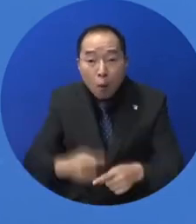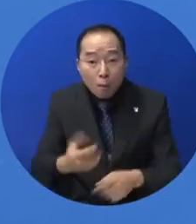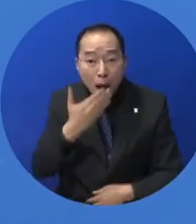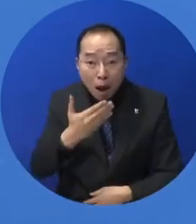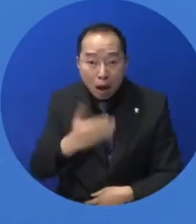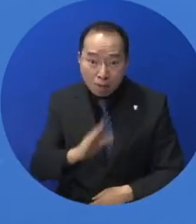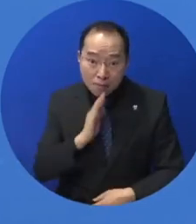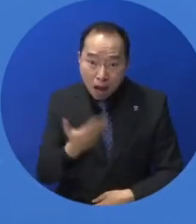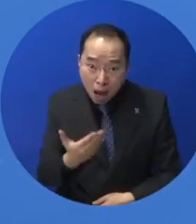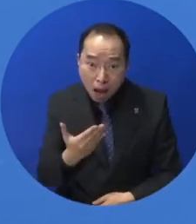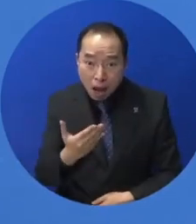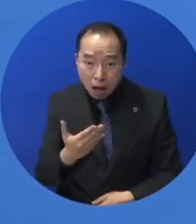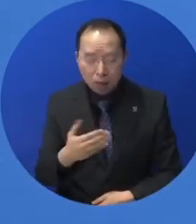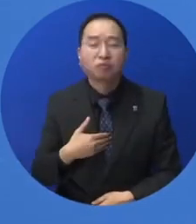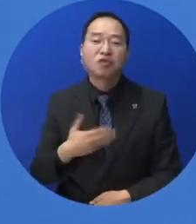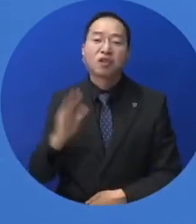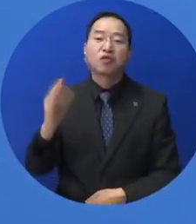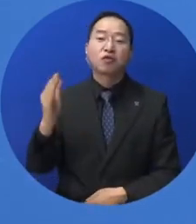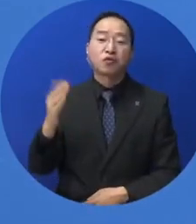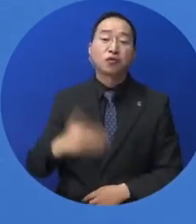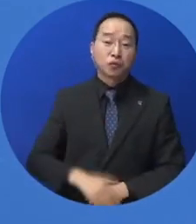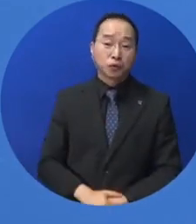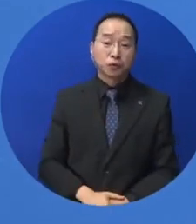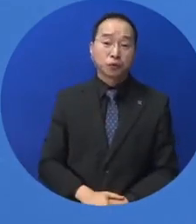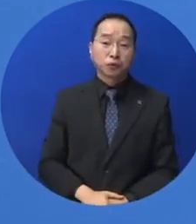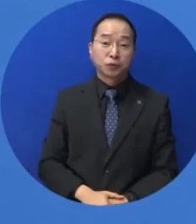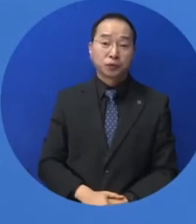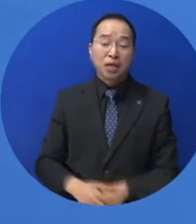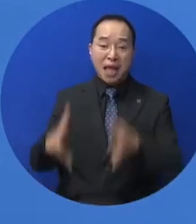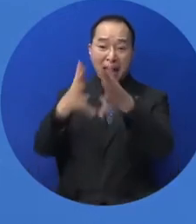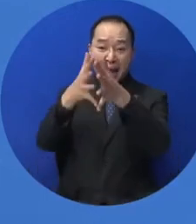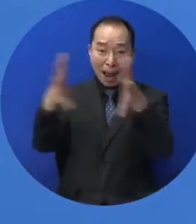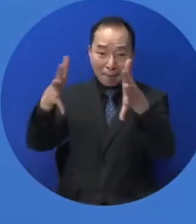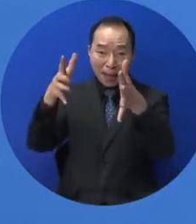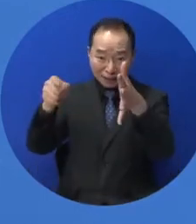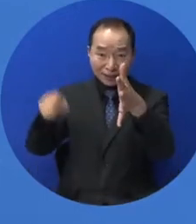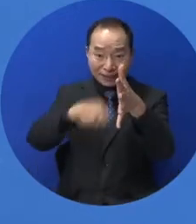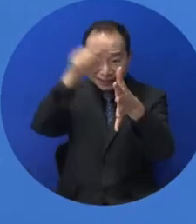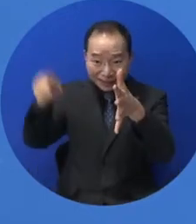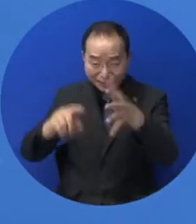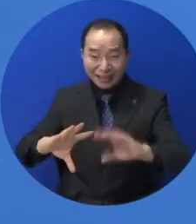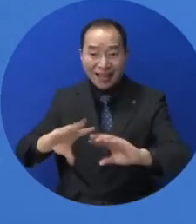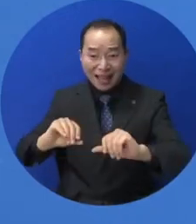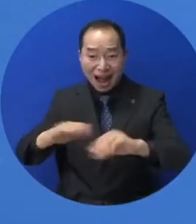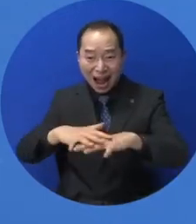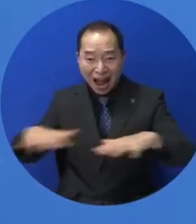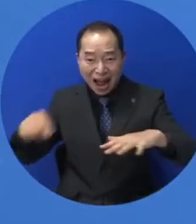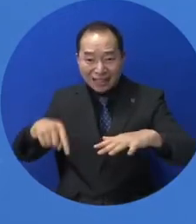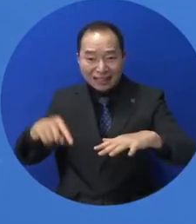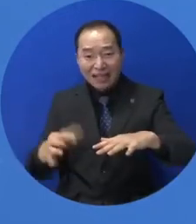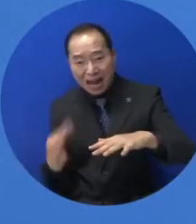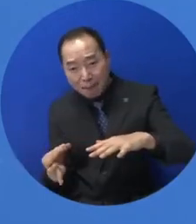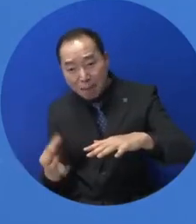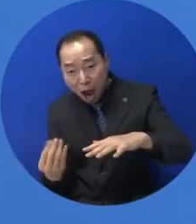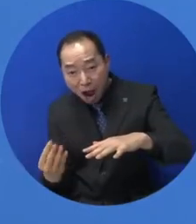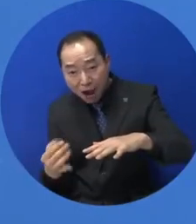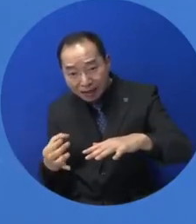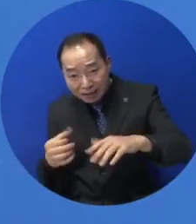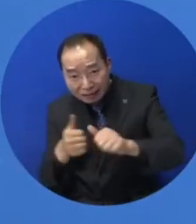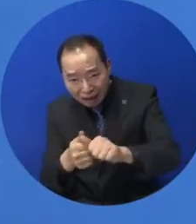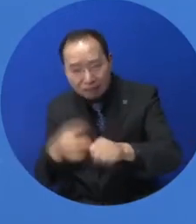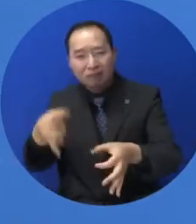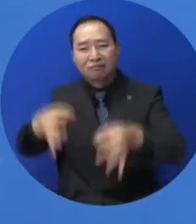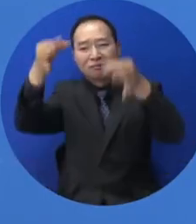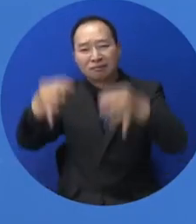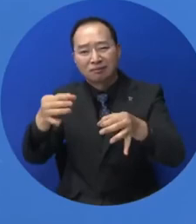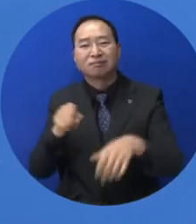실현 가능하냐, 가능합니다. 아파트 값은 땅값에 따라서 들쭉날쭉하고